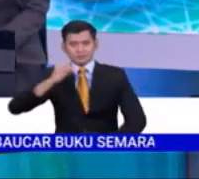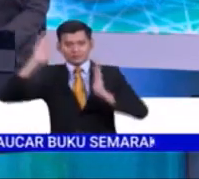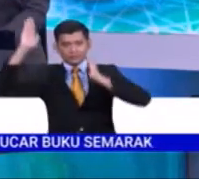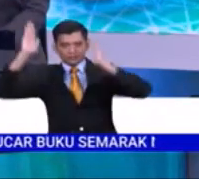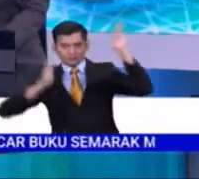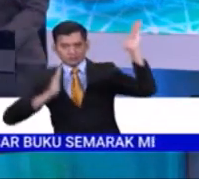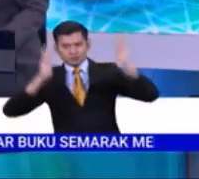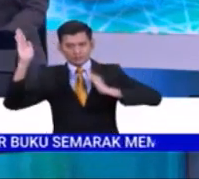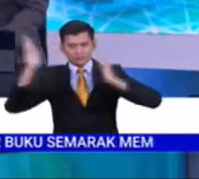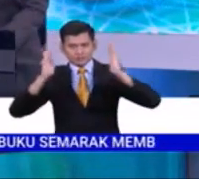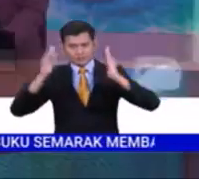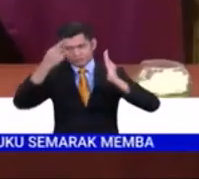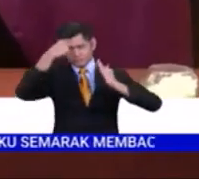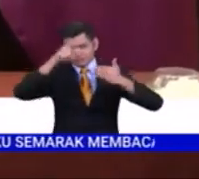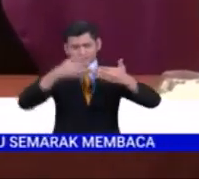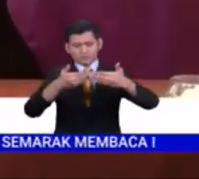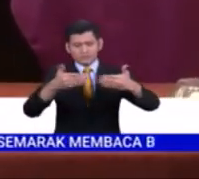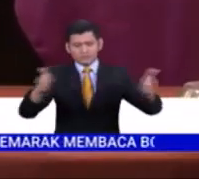sempadan.